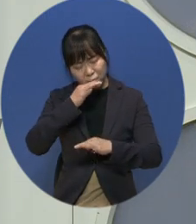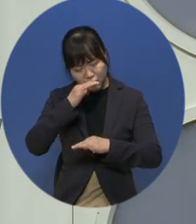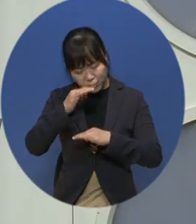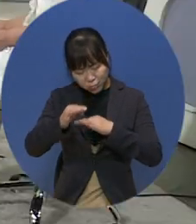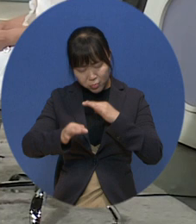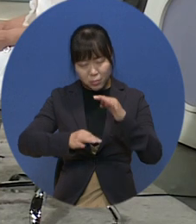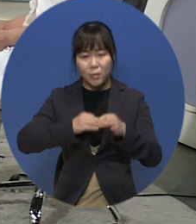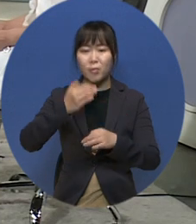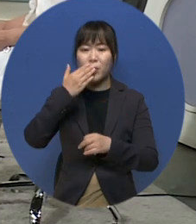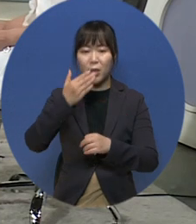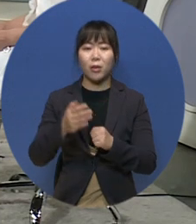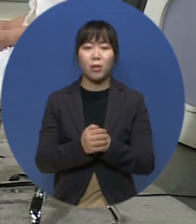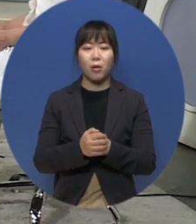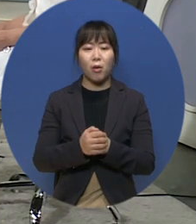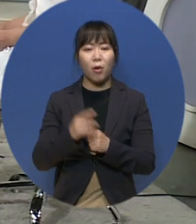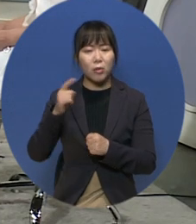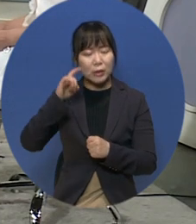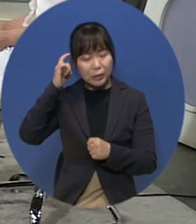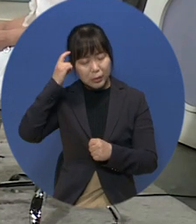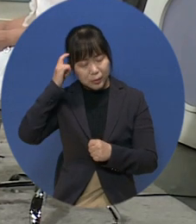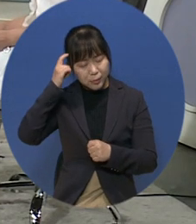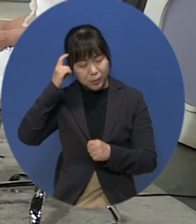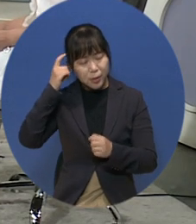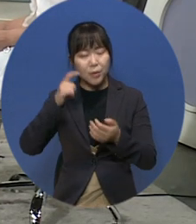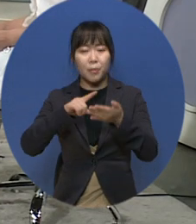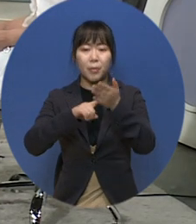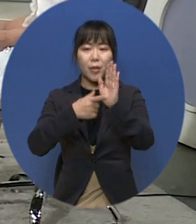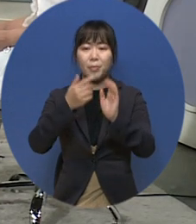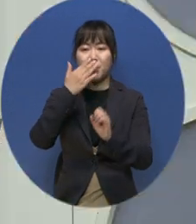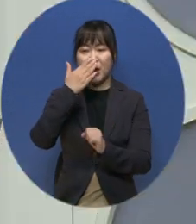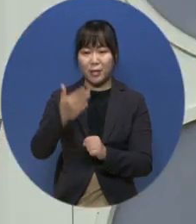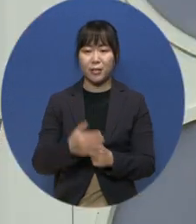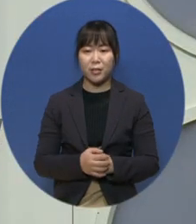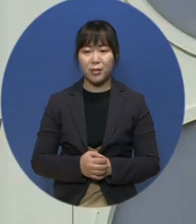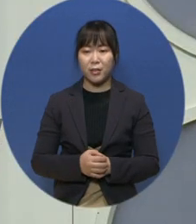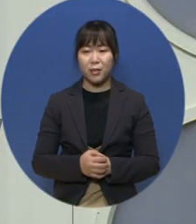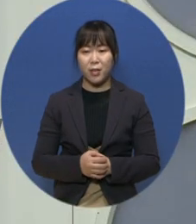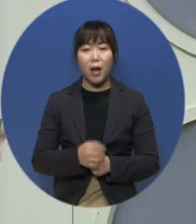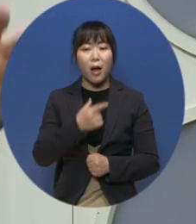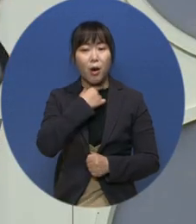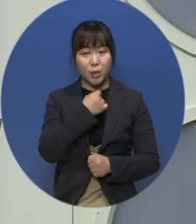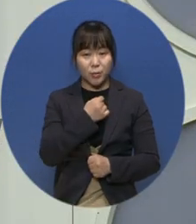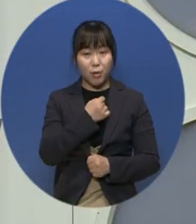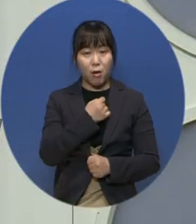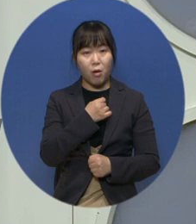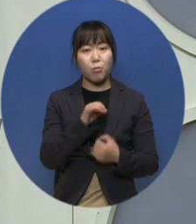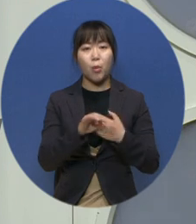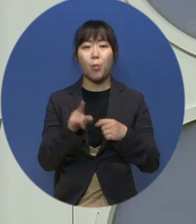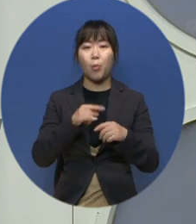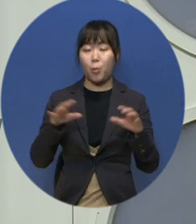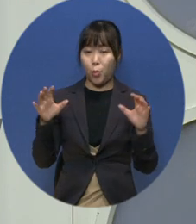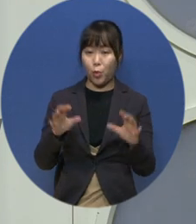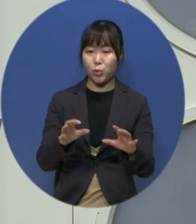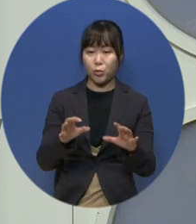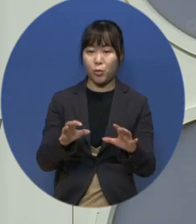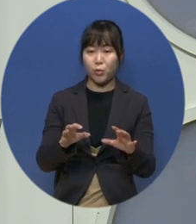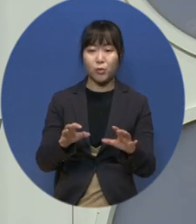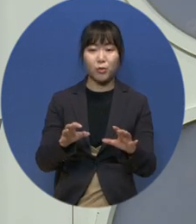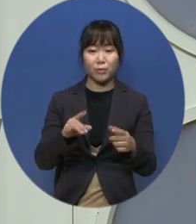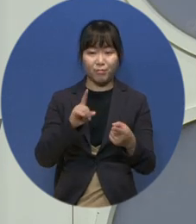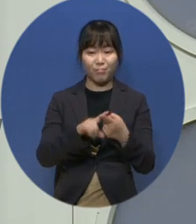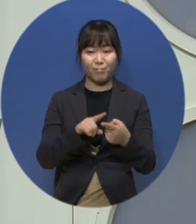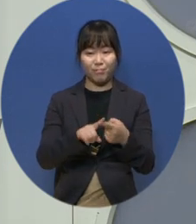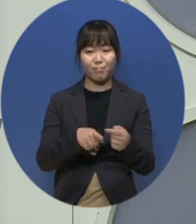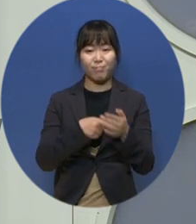수 있고 그다음에 어떤 의견을 이렇게 표현할 수 있다는 거 네. 하고 싶으신 분은 모여서 네. 그다음에 하시면